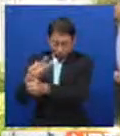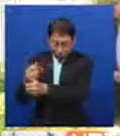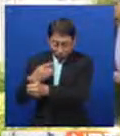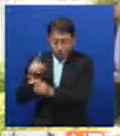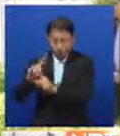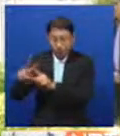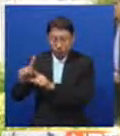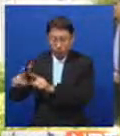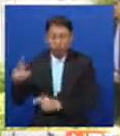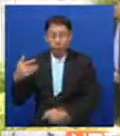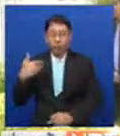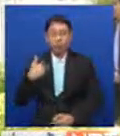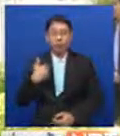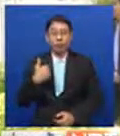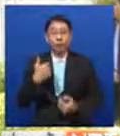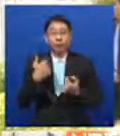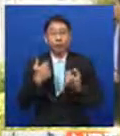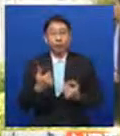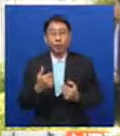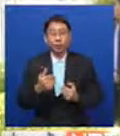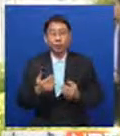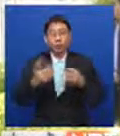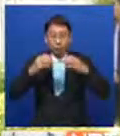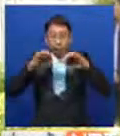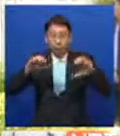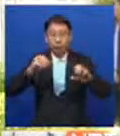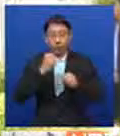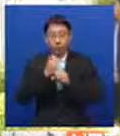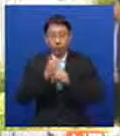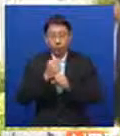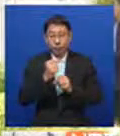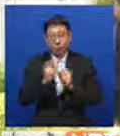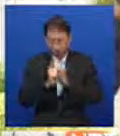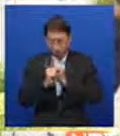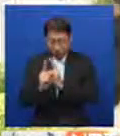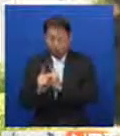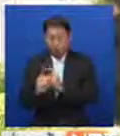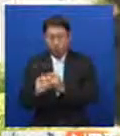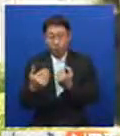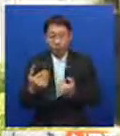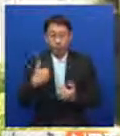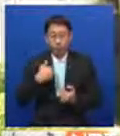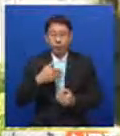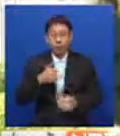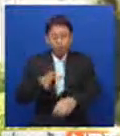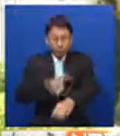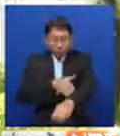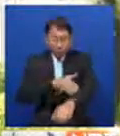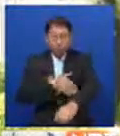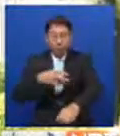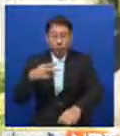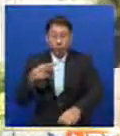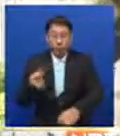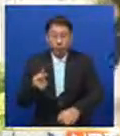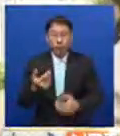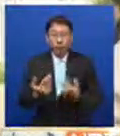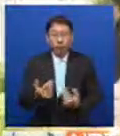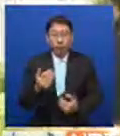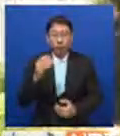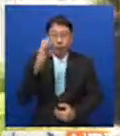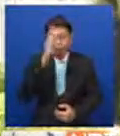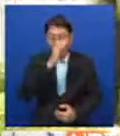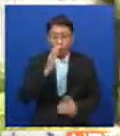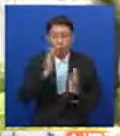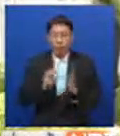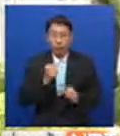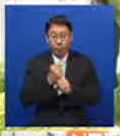ดเพราะนั้นรัฐมนตรีก็ต้องทำตามที่ผมสั่งไปมันจะช้าจะเร็วก็ว่ามาถ้าทำช้าก็โอเคหาคนที่ทำเร็วมา